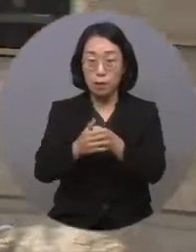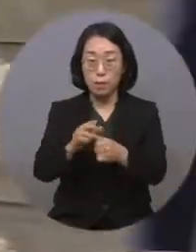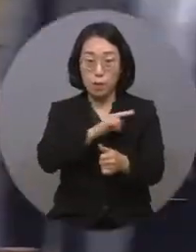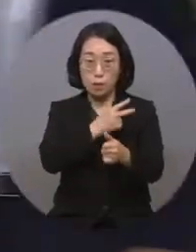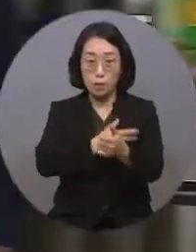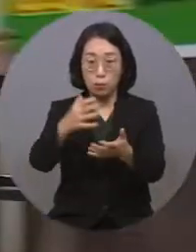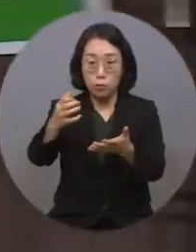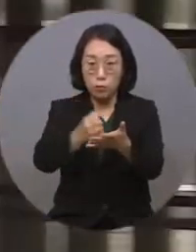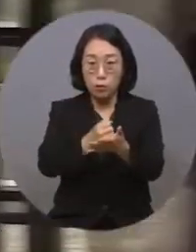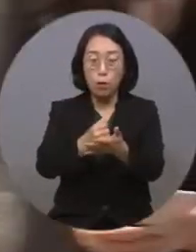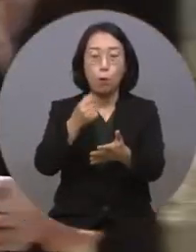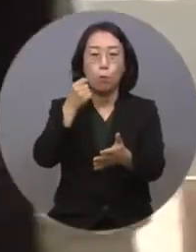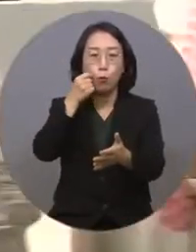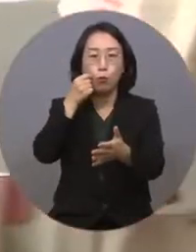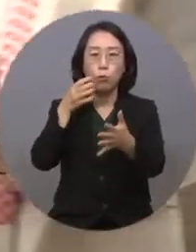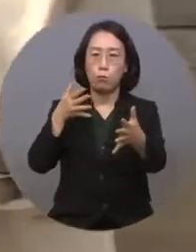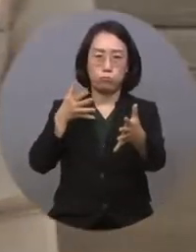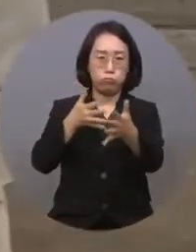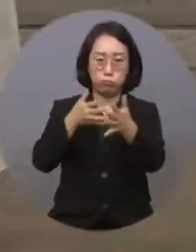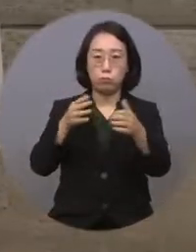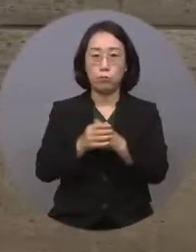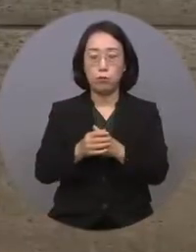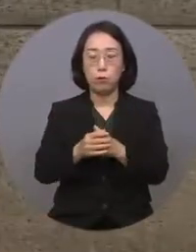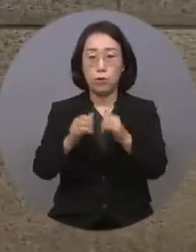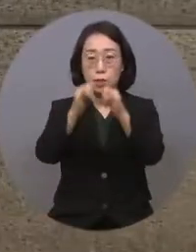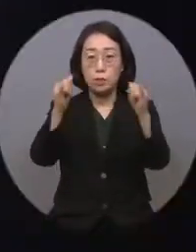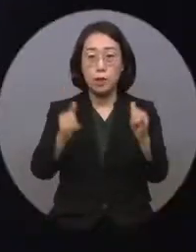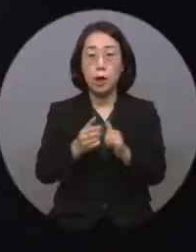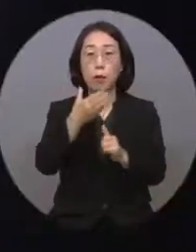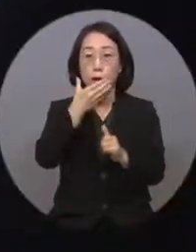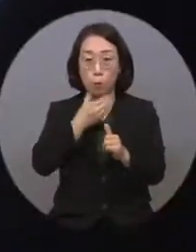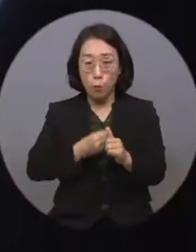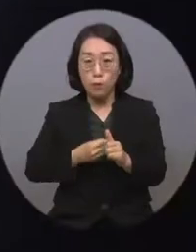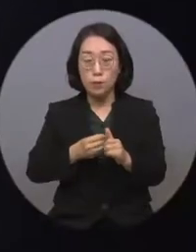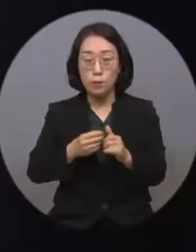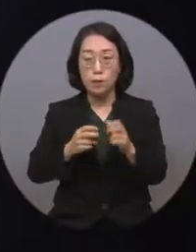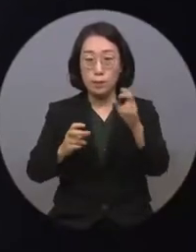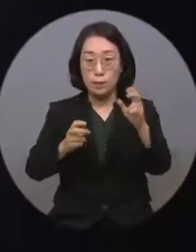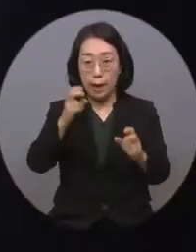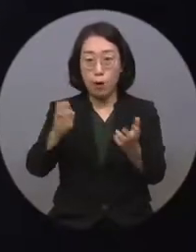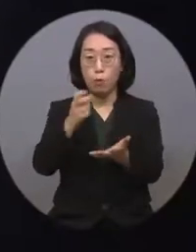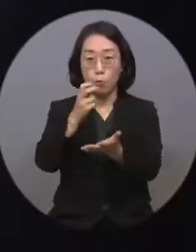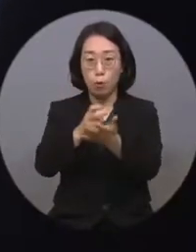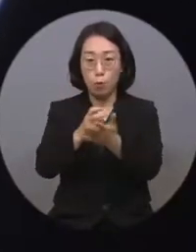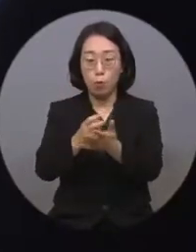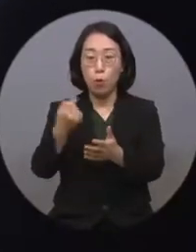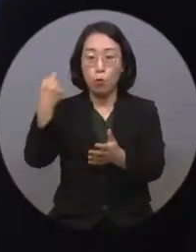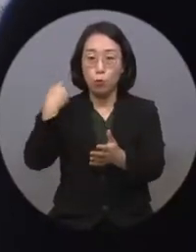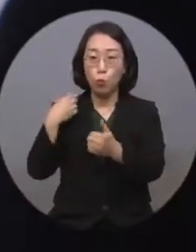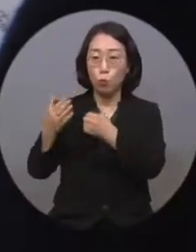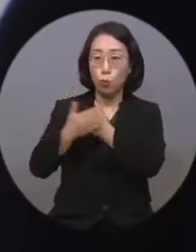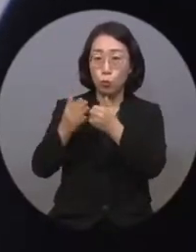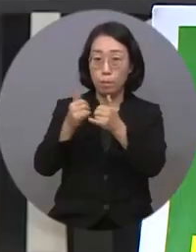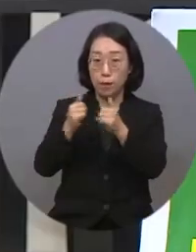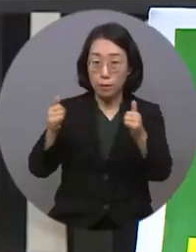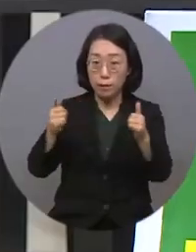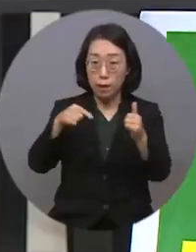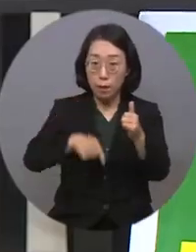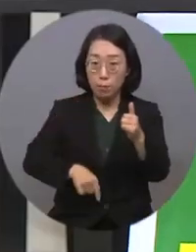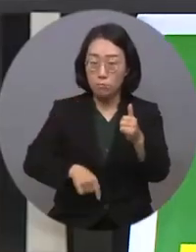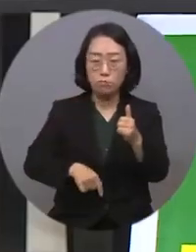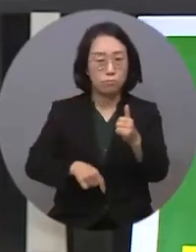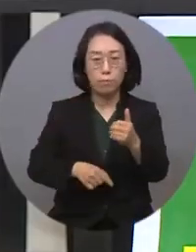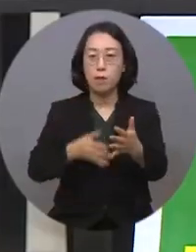거절당한 것입니다. 현행 사회복지사업법에서는 피성년 후견인 또는 피한정 후견인에 대한 결격 조항을 두고